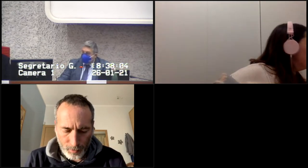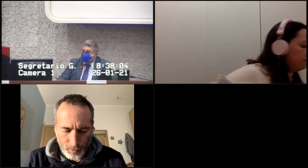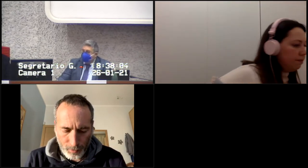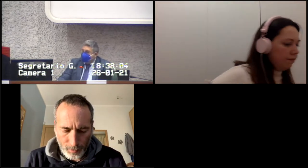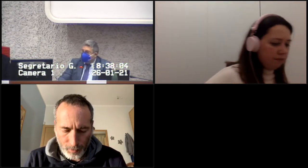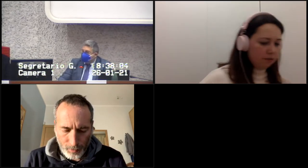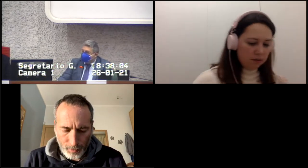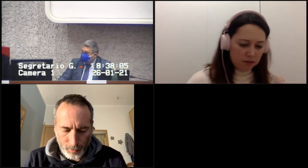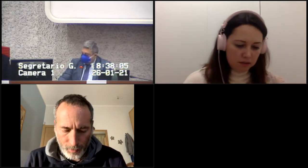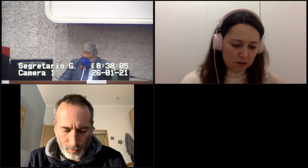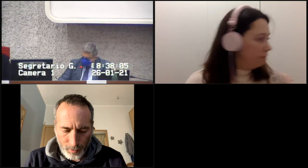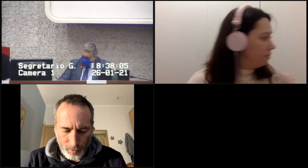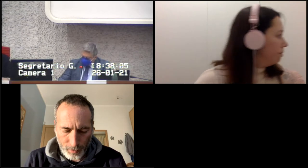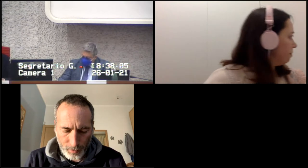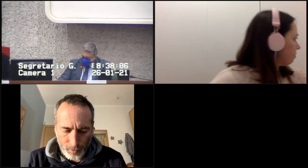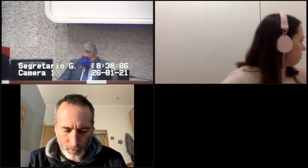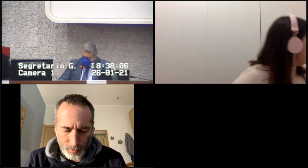Recupero Vincenzo,